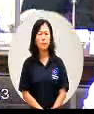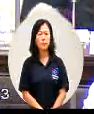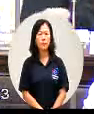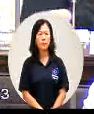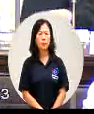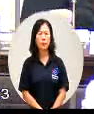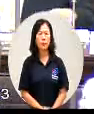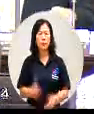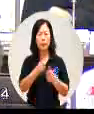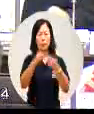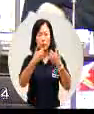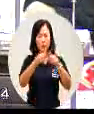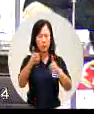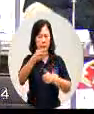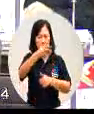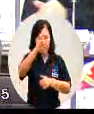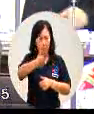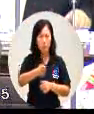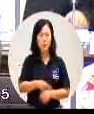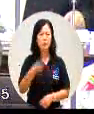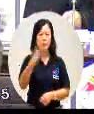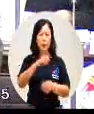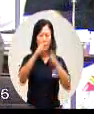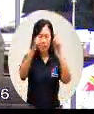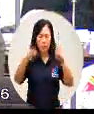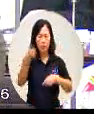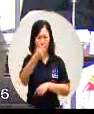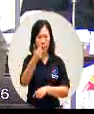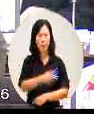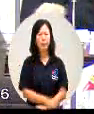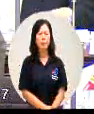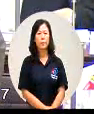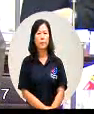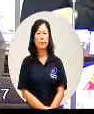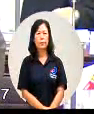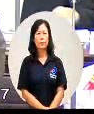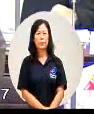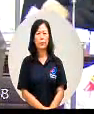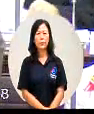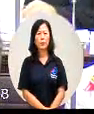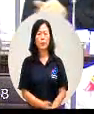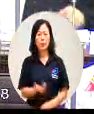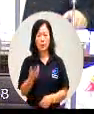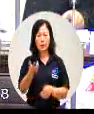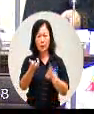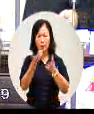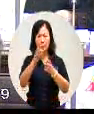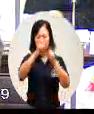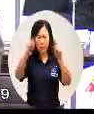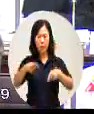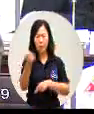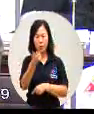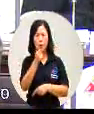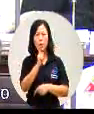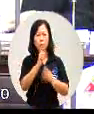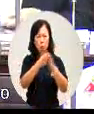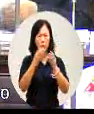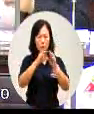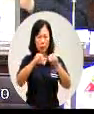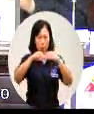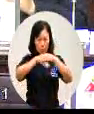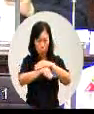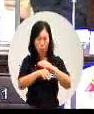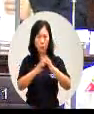多谢议长，多谢周议员哈，周议员多谢有提起土库兼